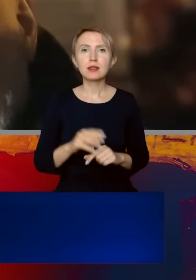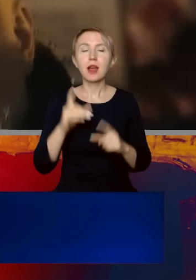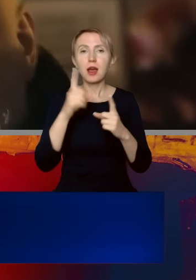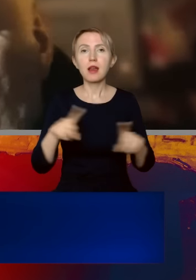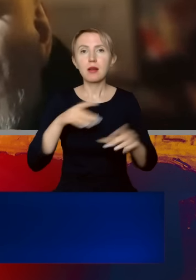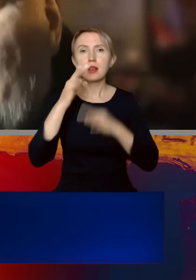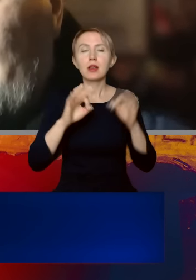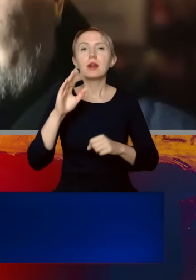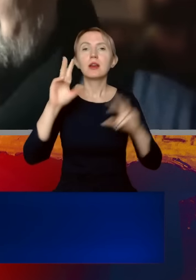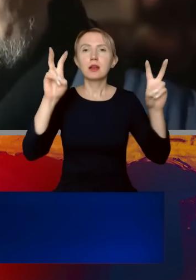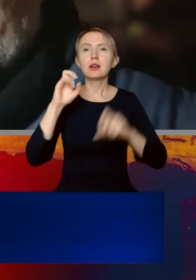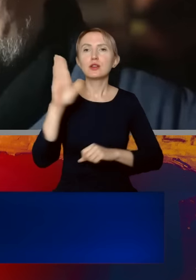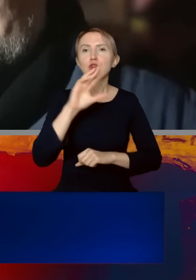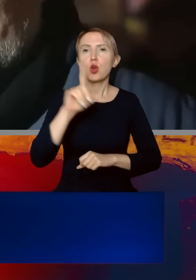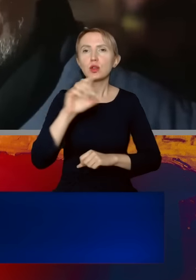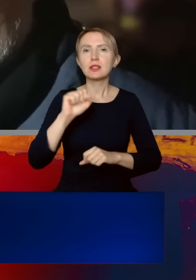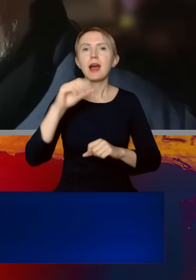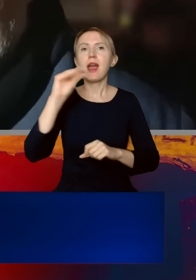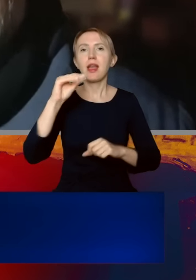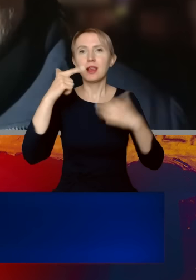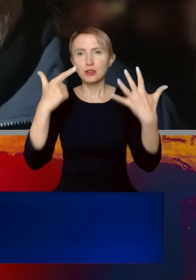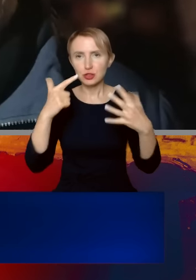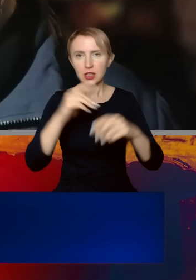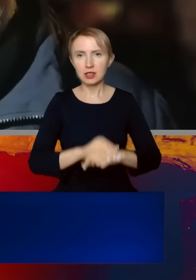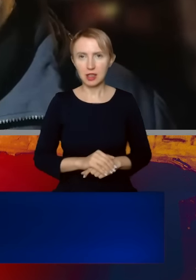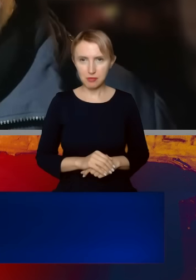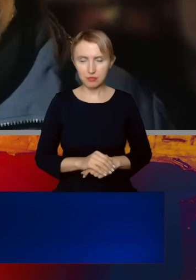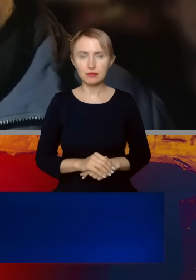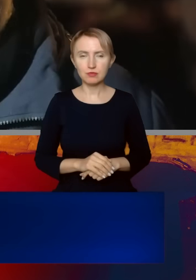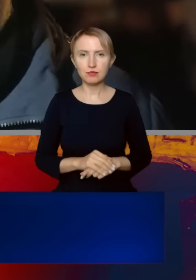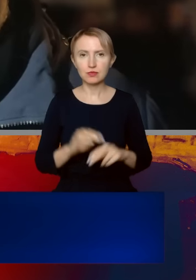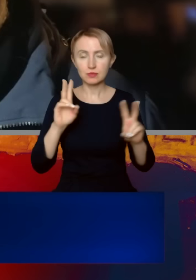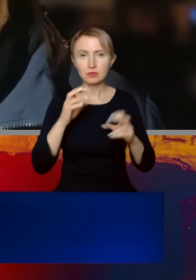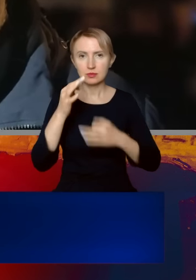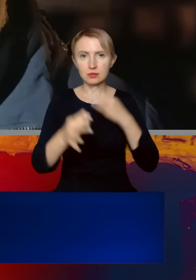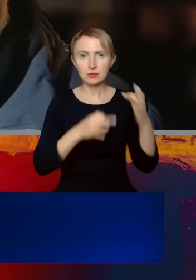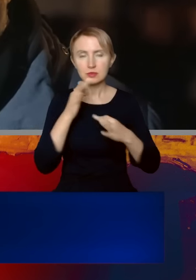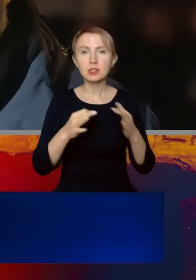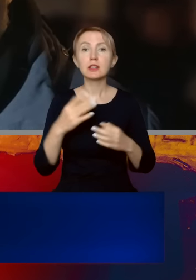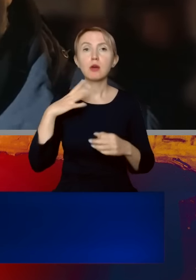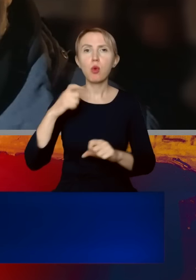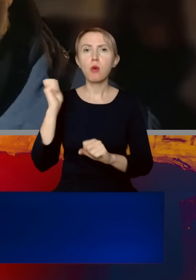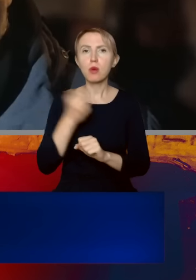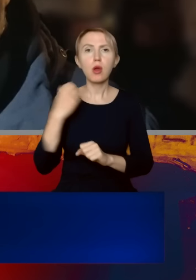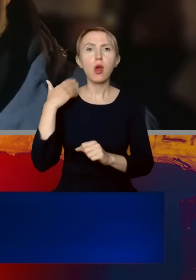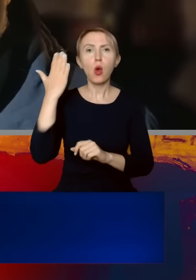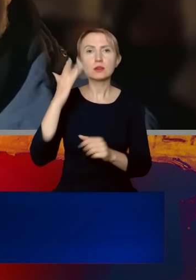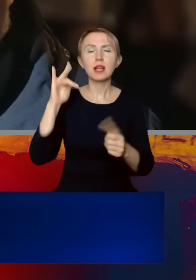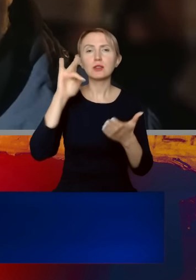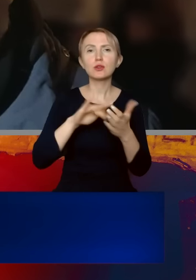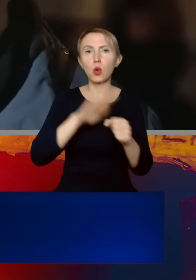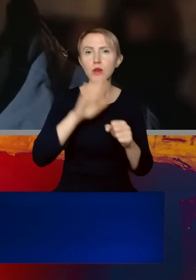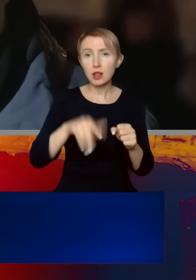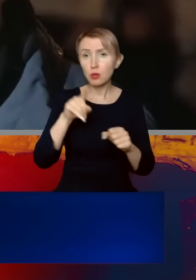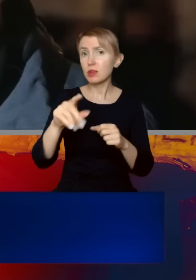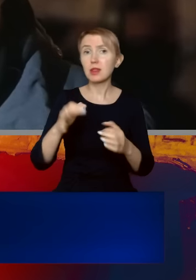E7, Czerwony Radom, pamiętam siny jak zbite pałką ludzkie plecy. Byłem ostatnio w Radomiu i ta piosenka